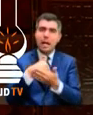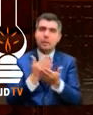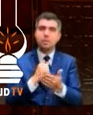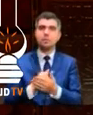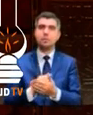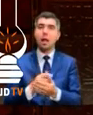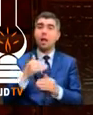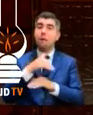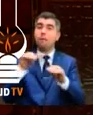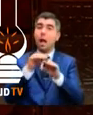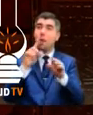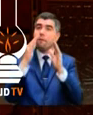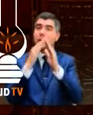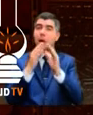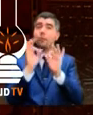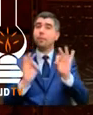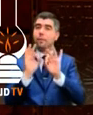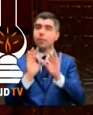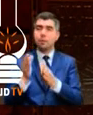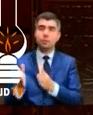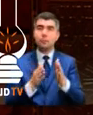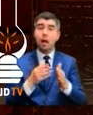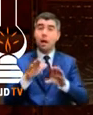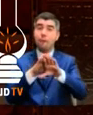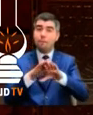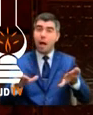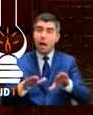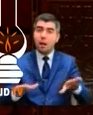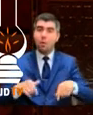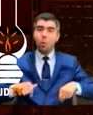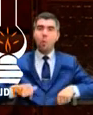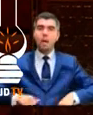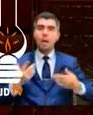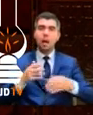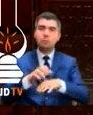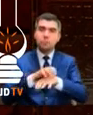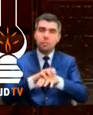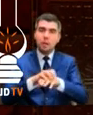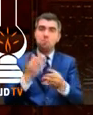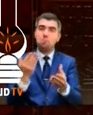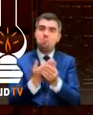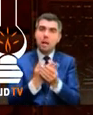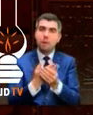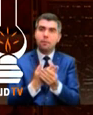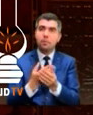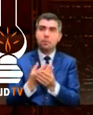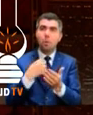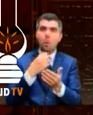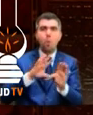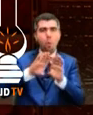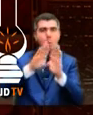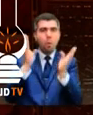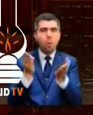لهمش العنوين نزع الملكيه ديال الاراضي اراضي الجموع مكلفه بهم وزاره الداخليه الملفات اللي جابتنا الداخليه